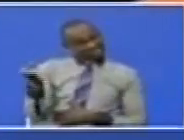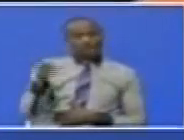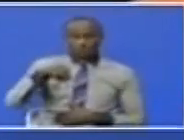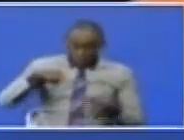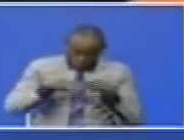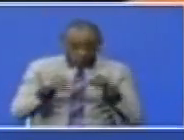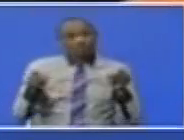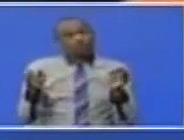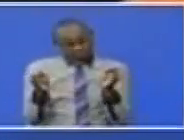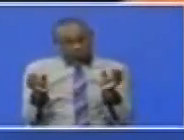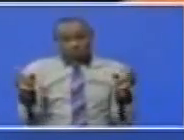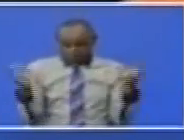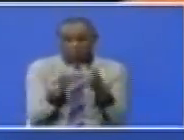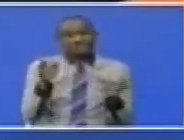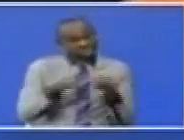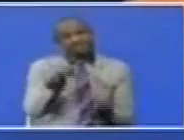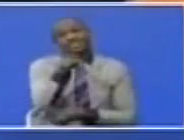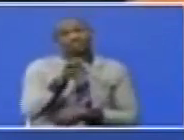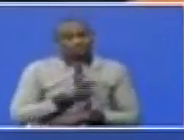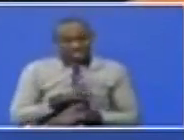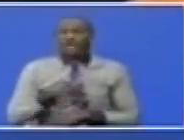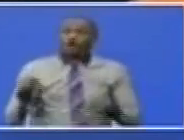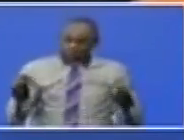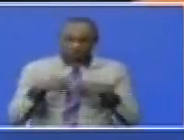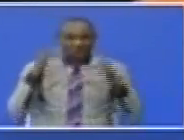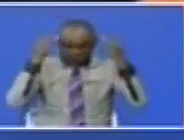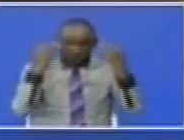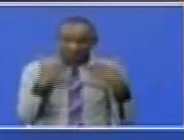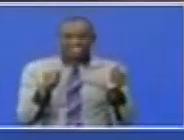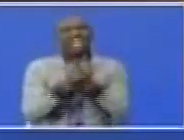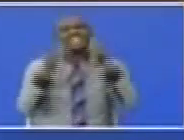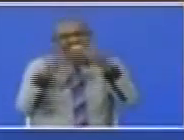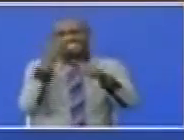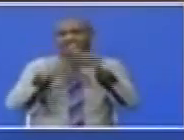also doing the same and he was also convicted 18 years.